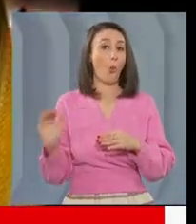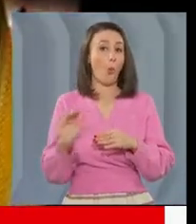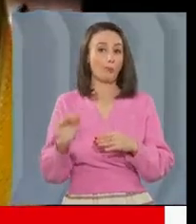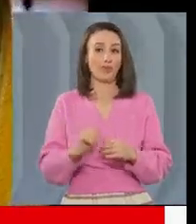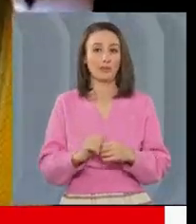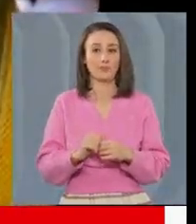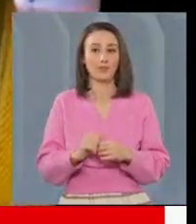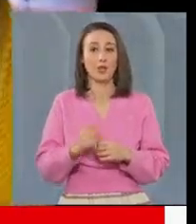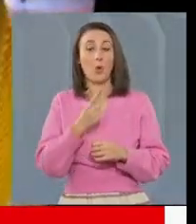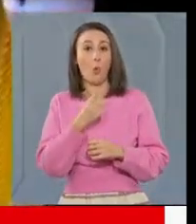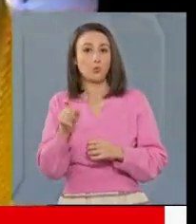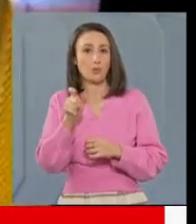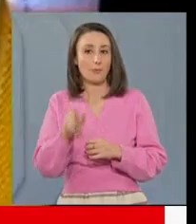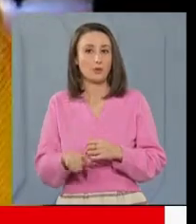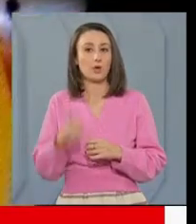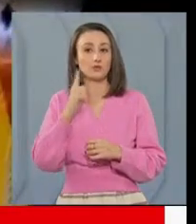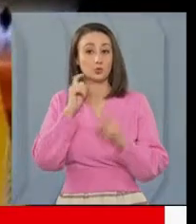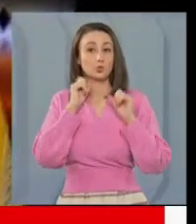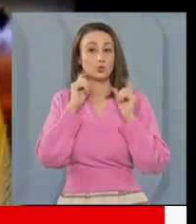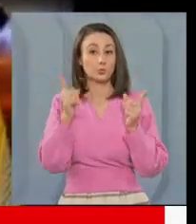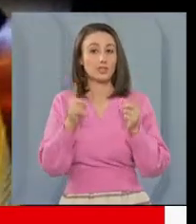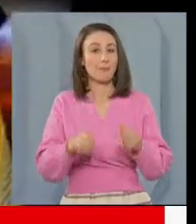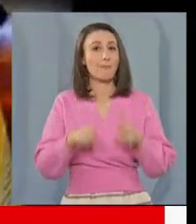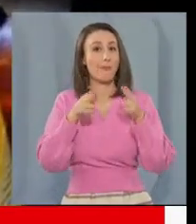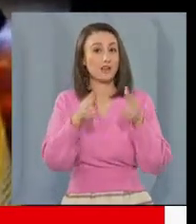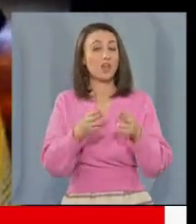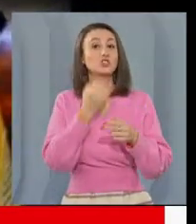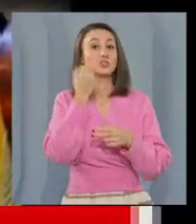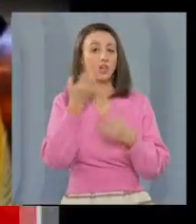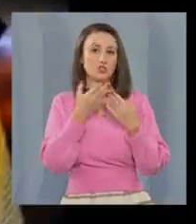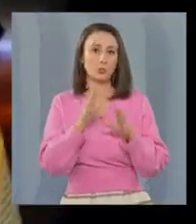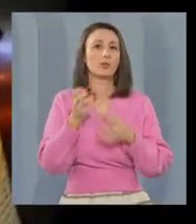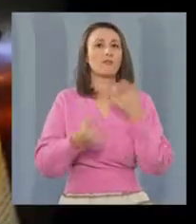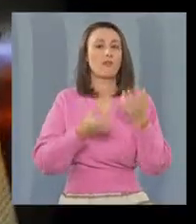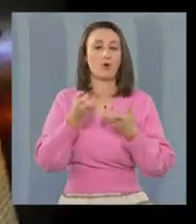mic. Aproximativ 100 de persoane au fost surprinse în pasaj în momentul izbucnirii incendiului.